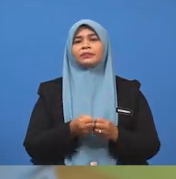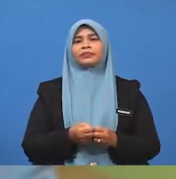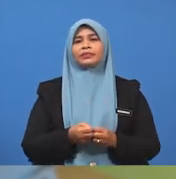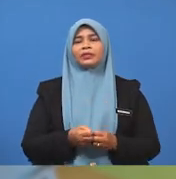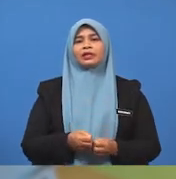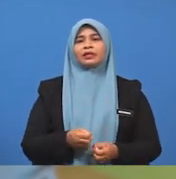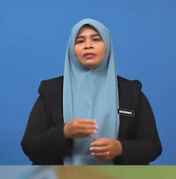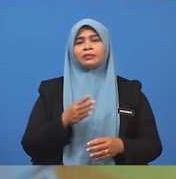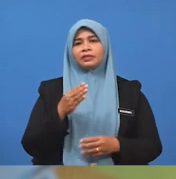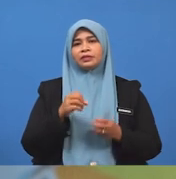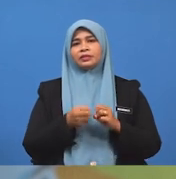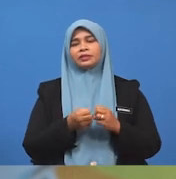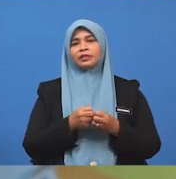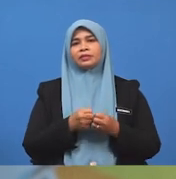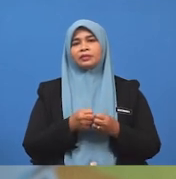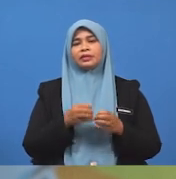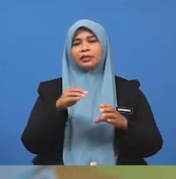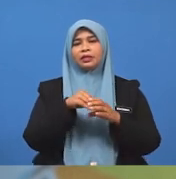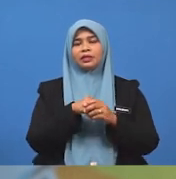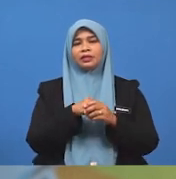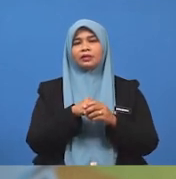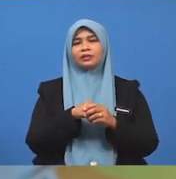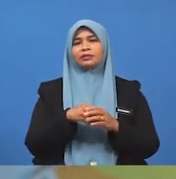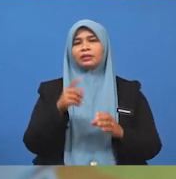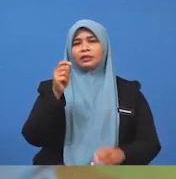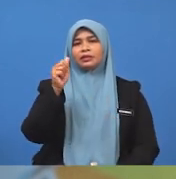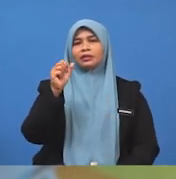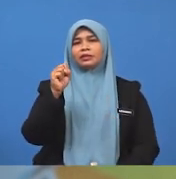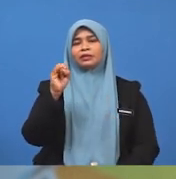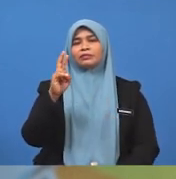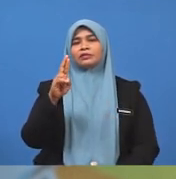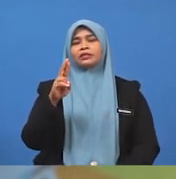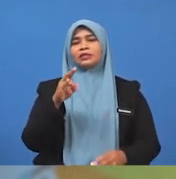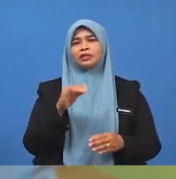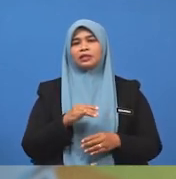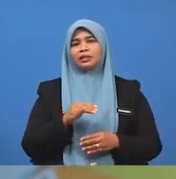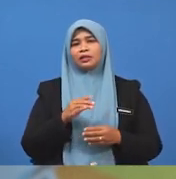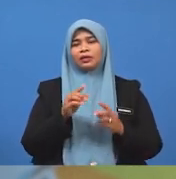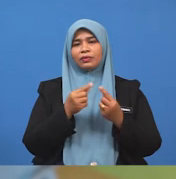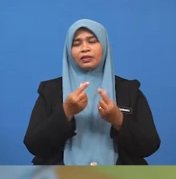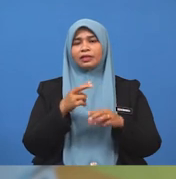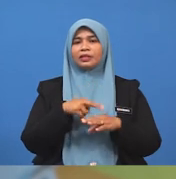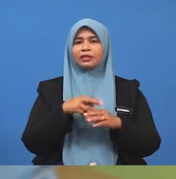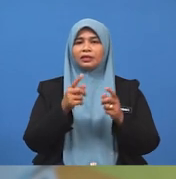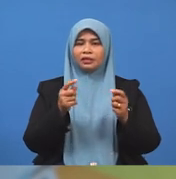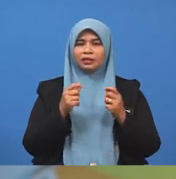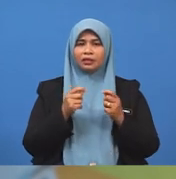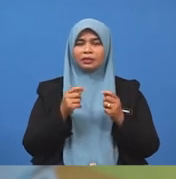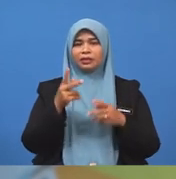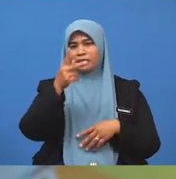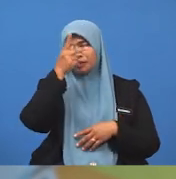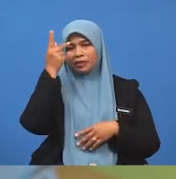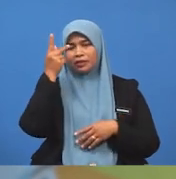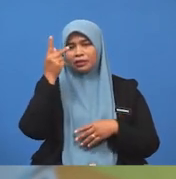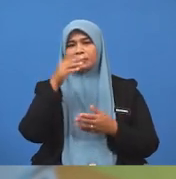atau pandangan para sahabat dalam menafsirkan Alqur'an adalah diterima gerhana para sahabat hidup